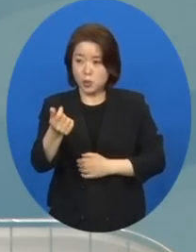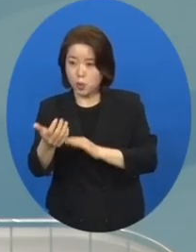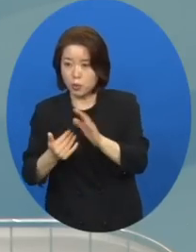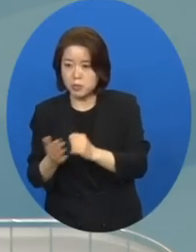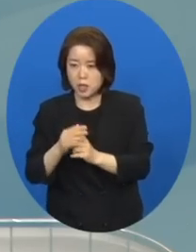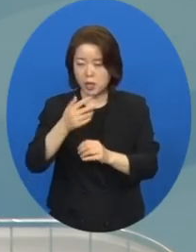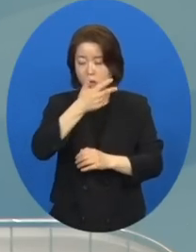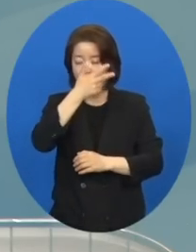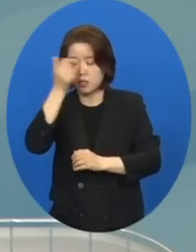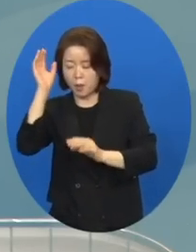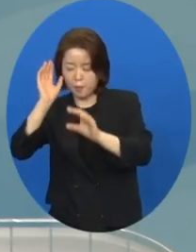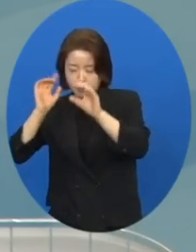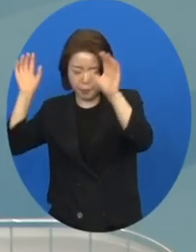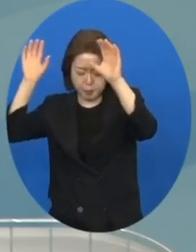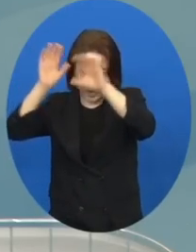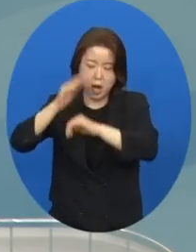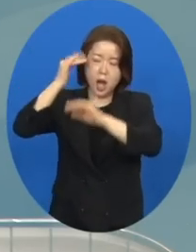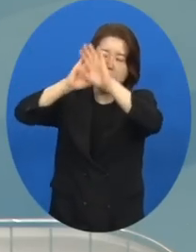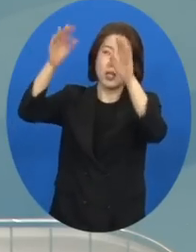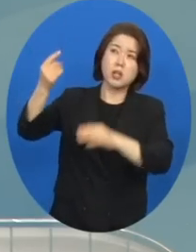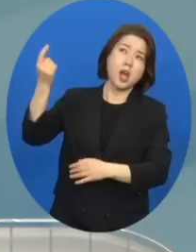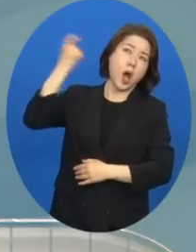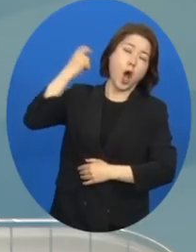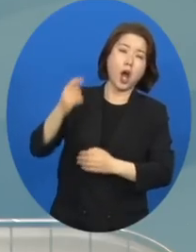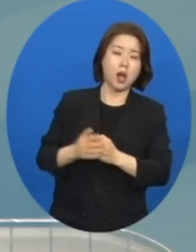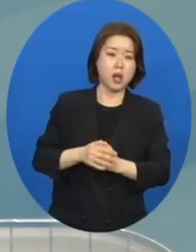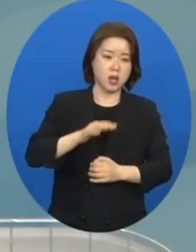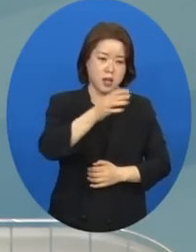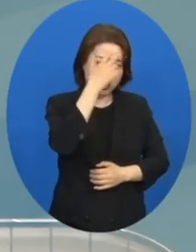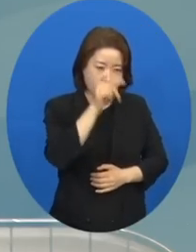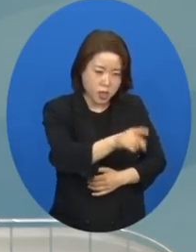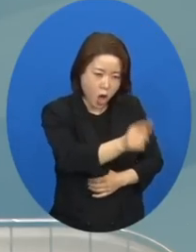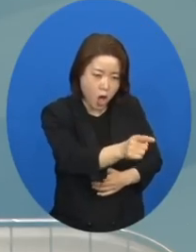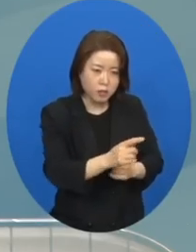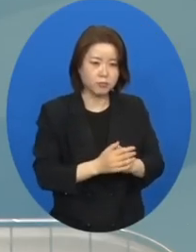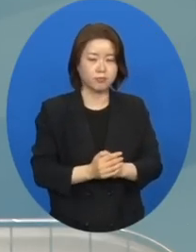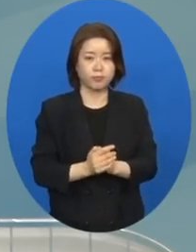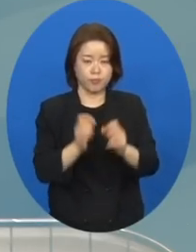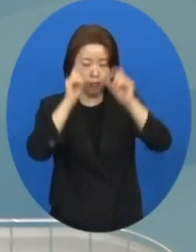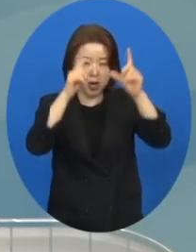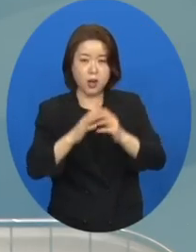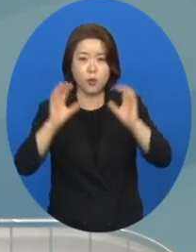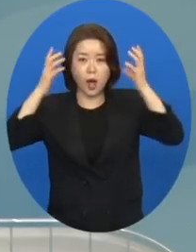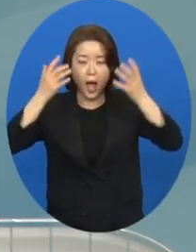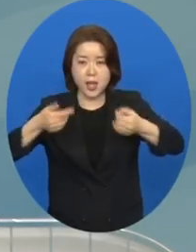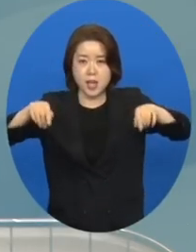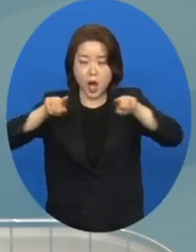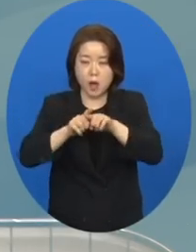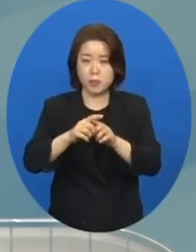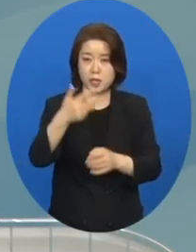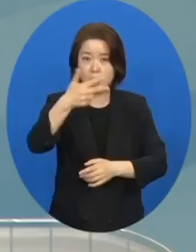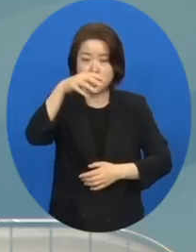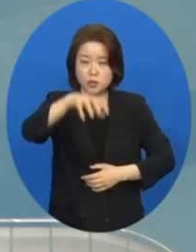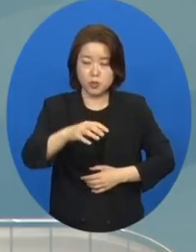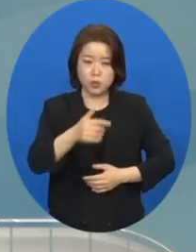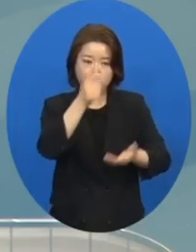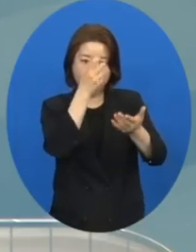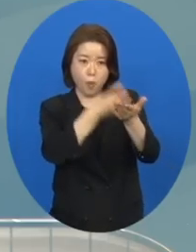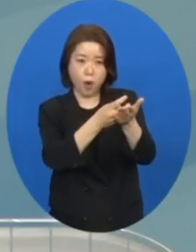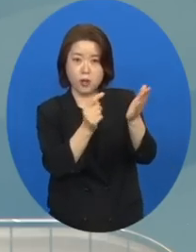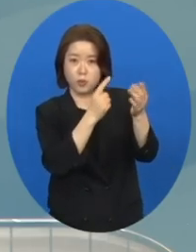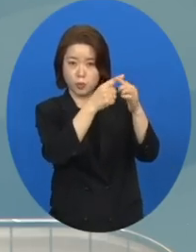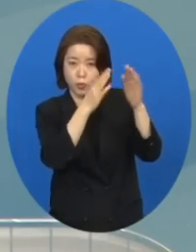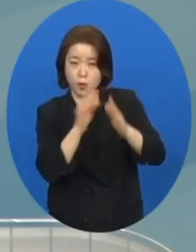한밤중에 하늘의 소리를 들었습니다 최 암흑의 야 너 지금 당장 일어나서 아이더 데리고 7급 감리교회 로 나가서